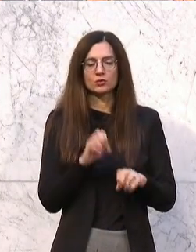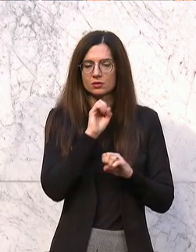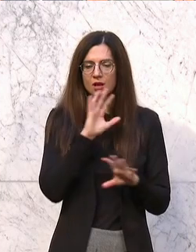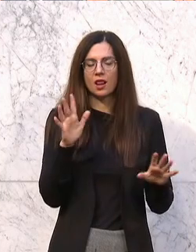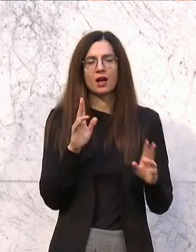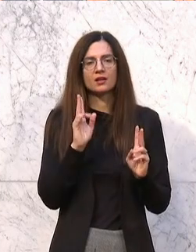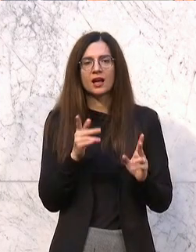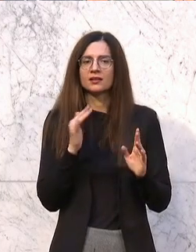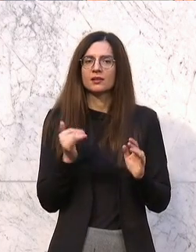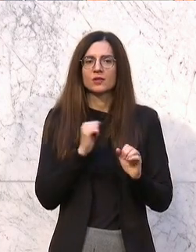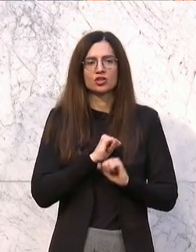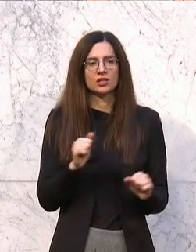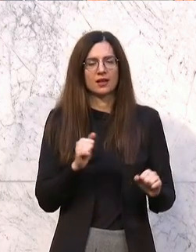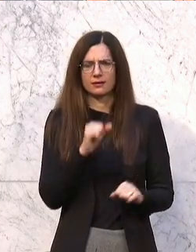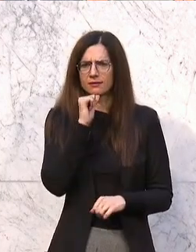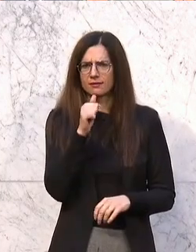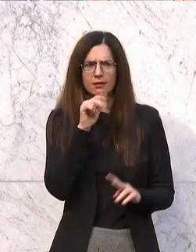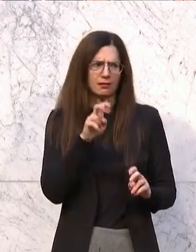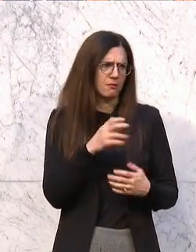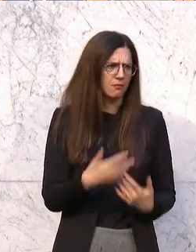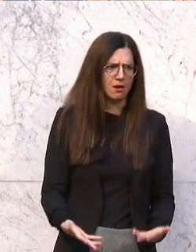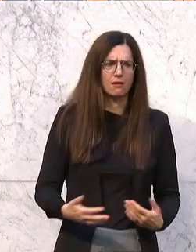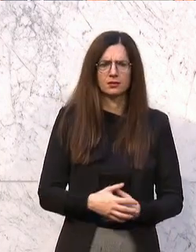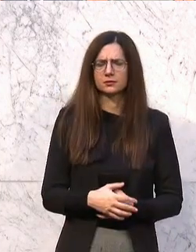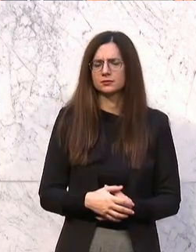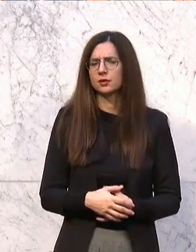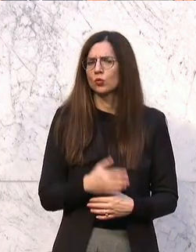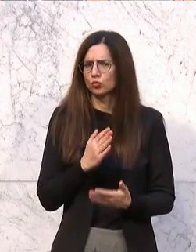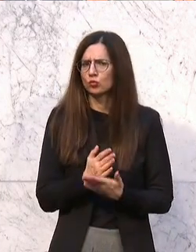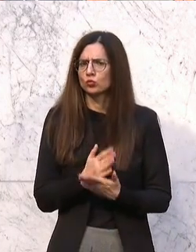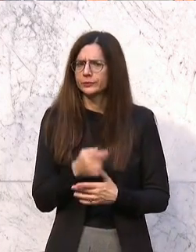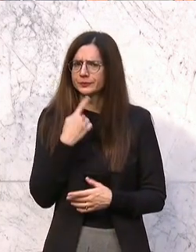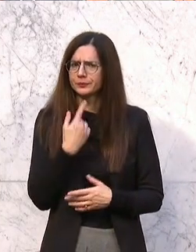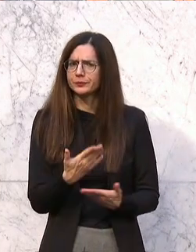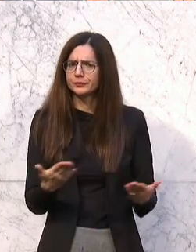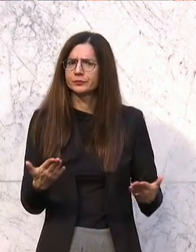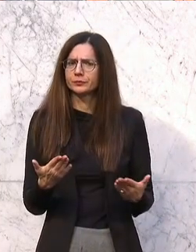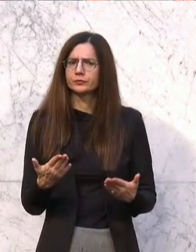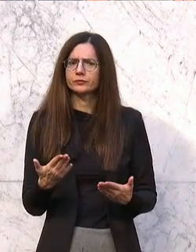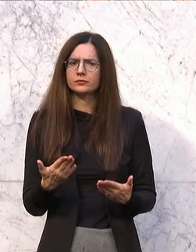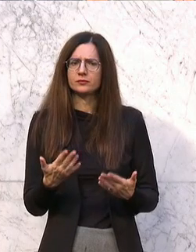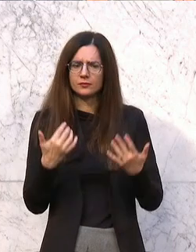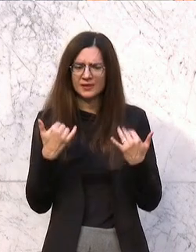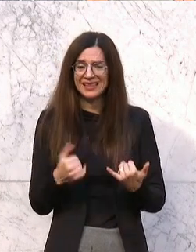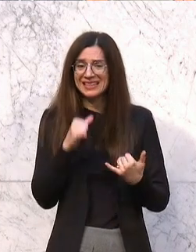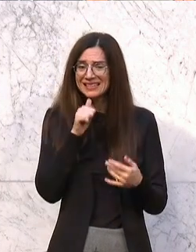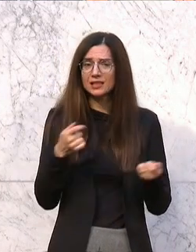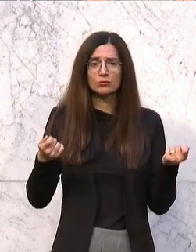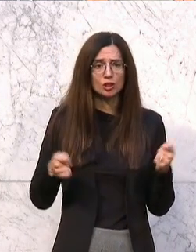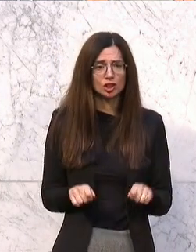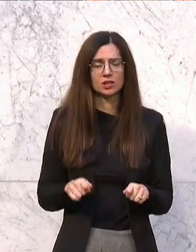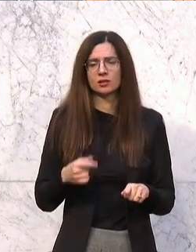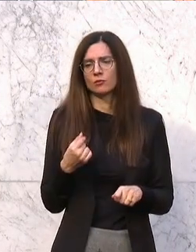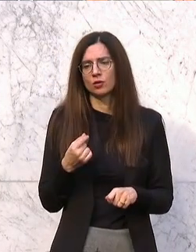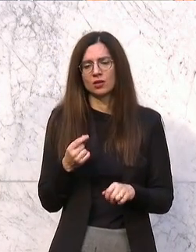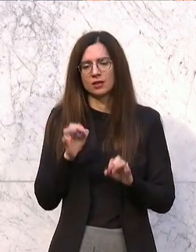das immer ein bisschen schneller gehen, das ist überhaupt keine Frage. Und Sie haben schon gesagt, würden wir das jetzt nicht beschließen,